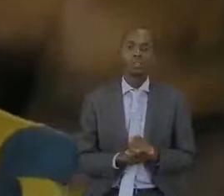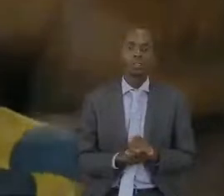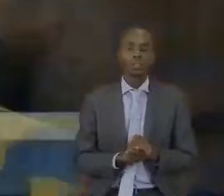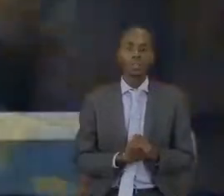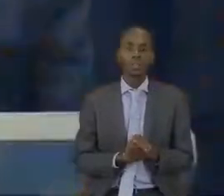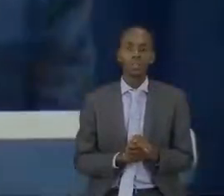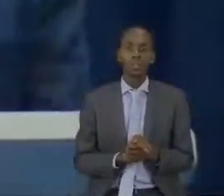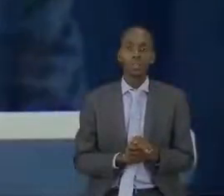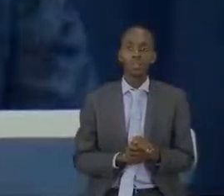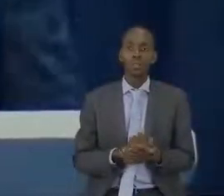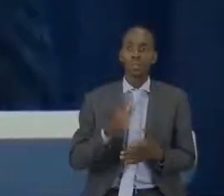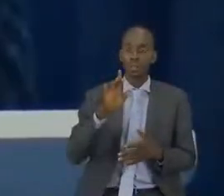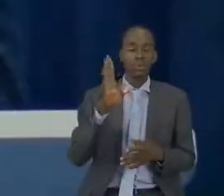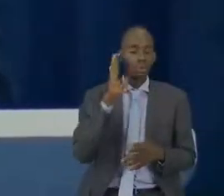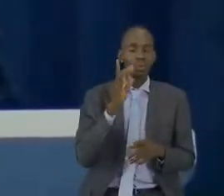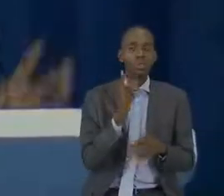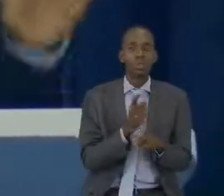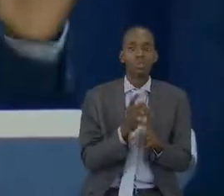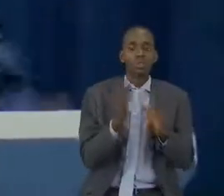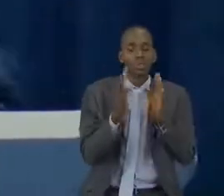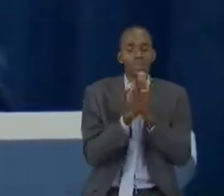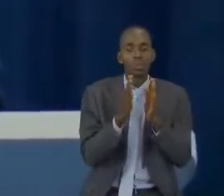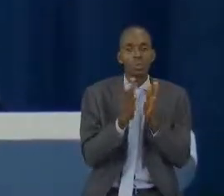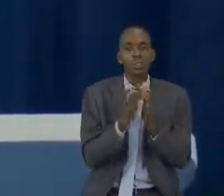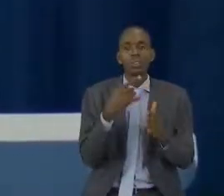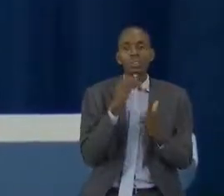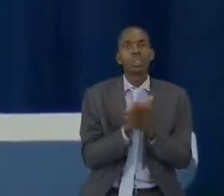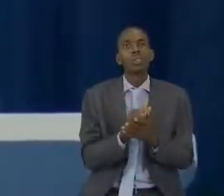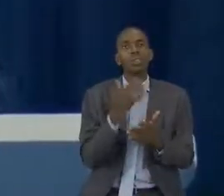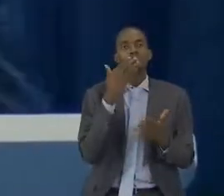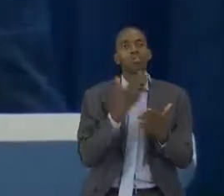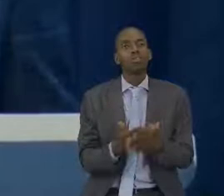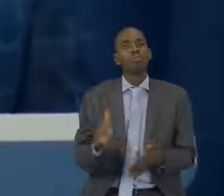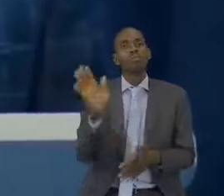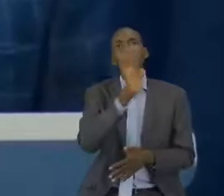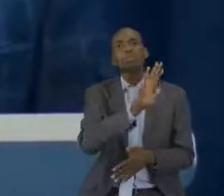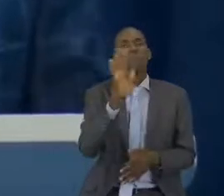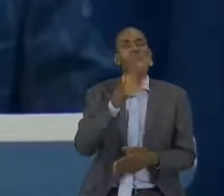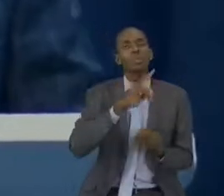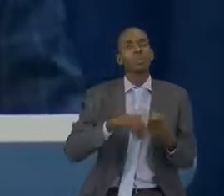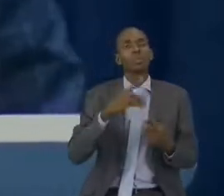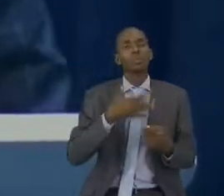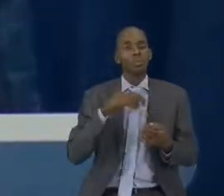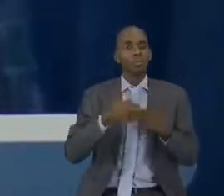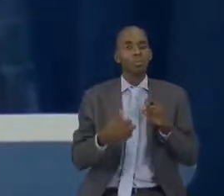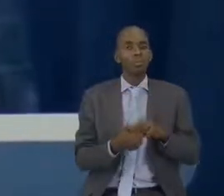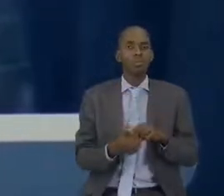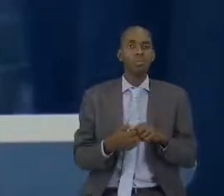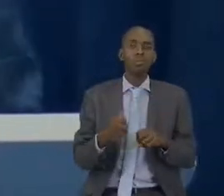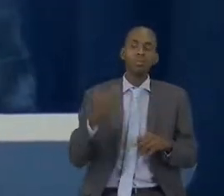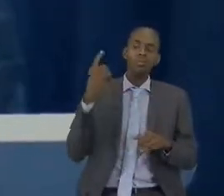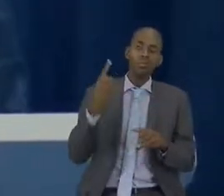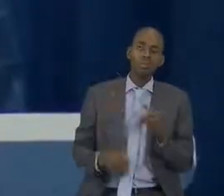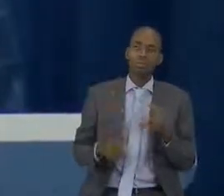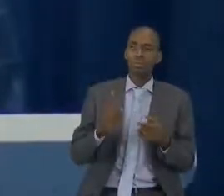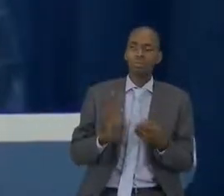La seule prière devait dire au revoir à tel problème. Dieu le fera encore. Dans votre